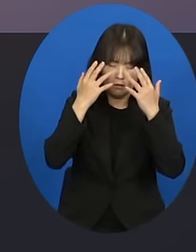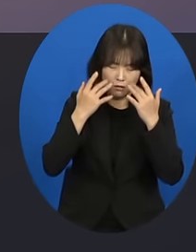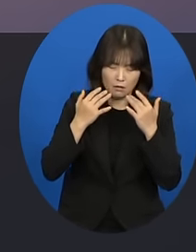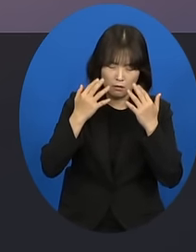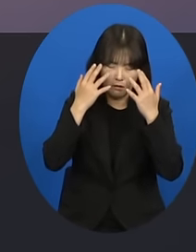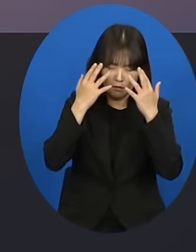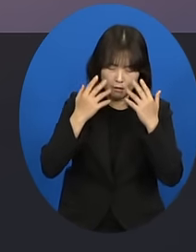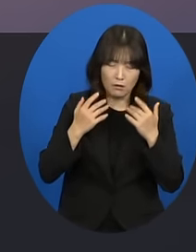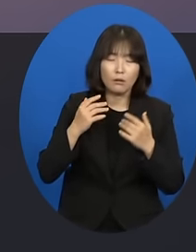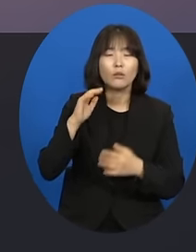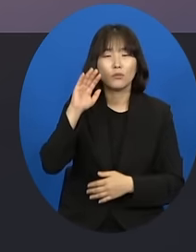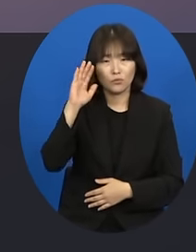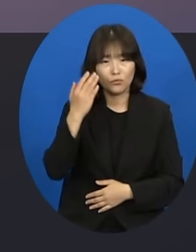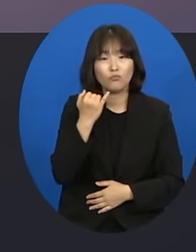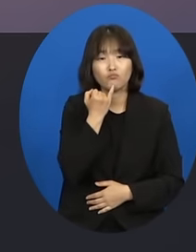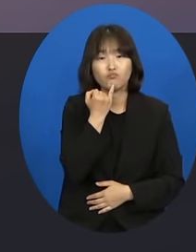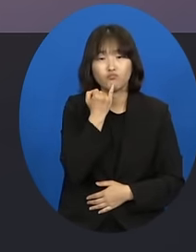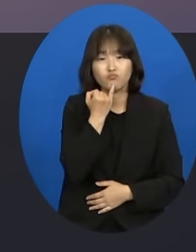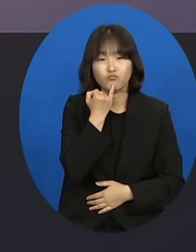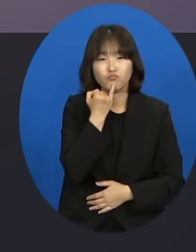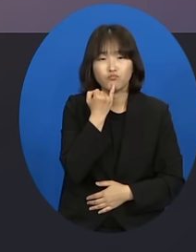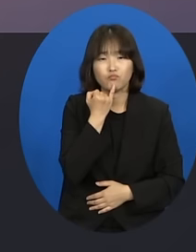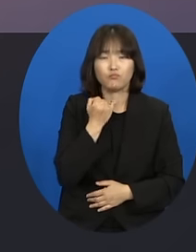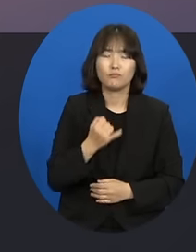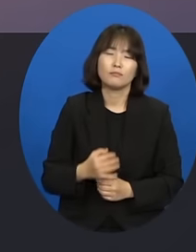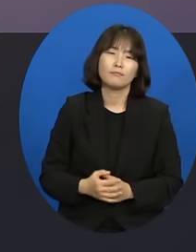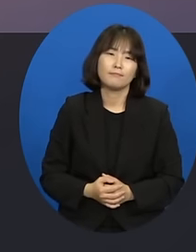엉엉 울어도 돼요.